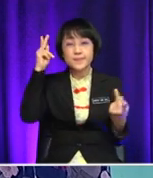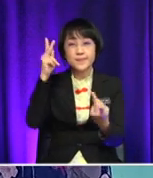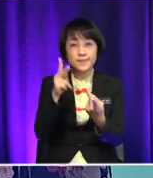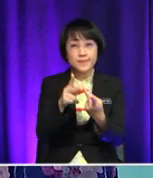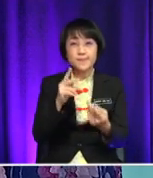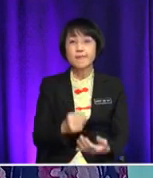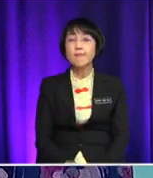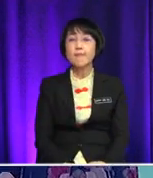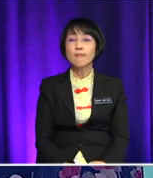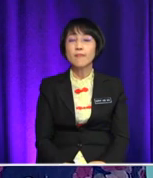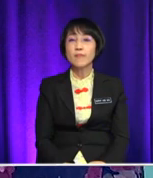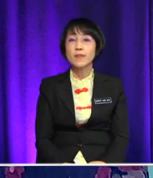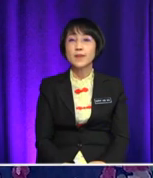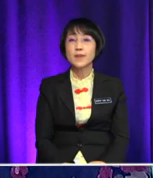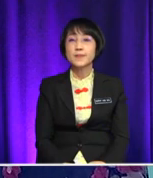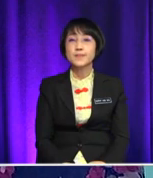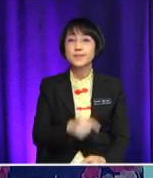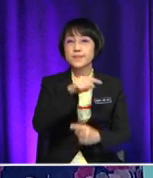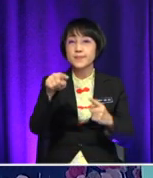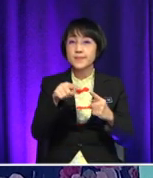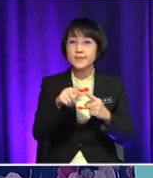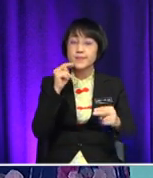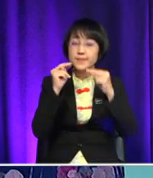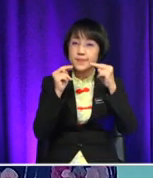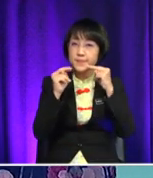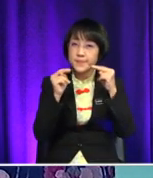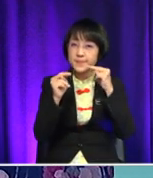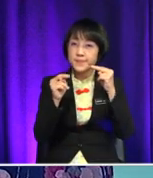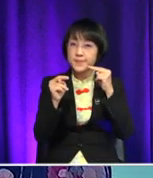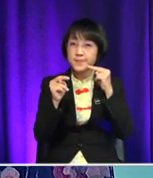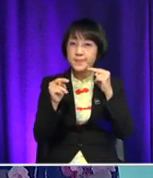menyatukan perbedaan dia guna perkataan mana